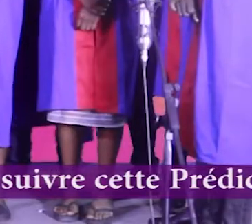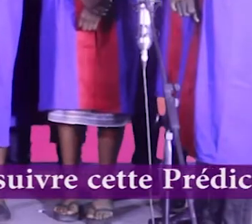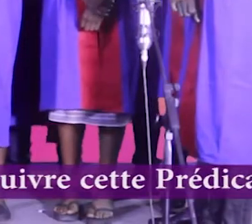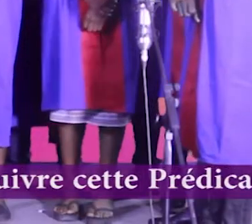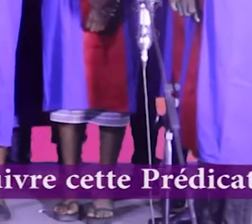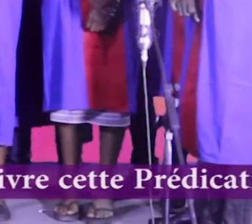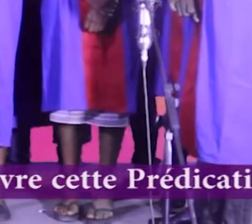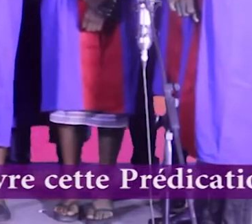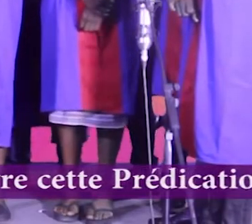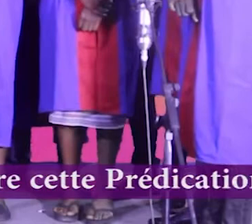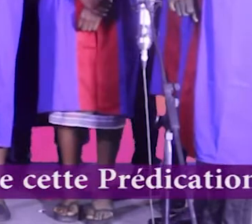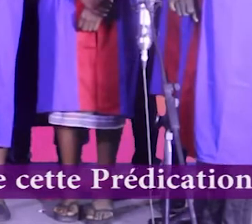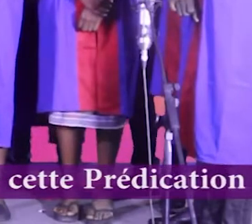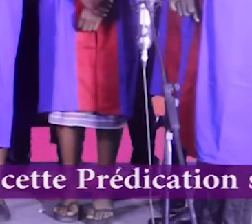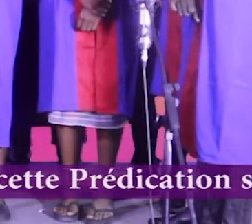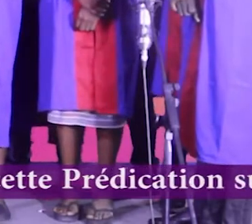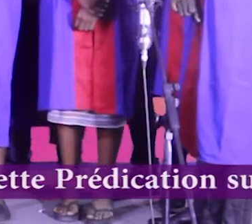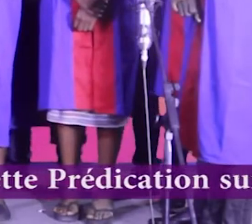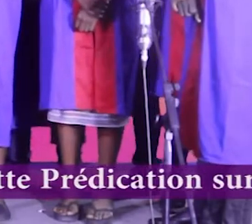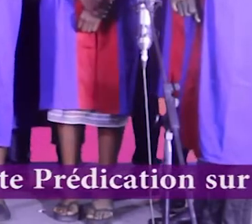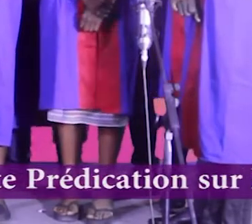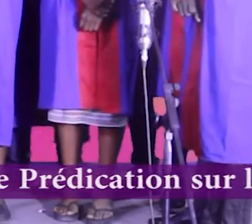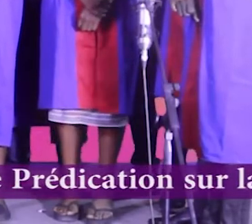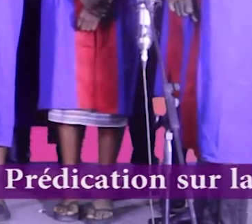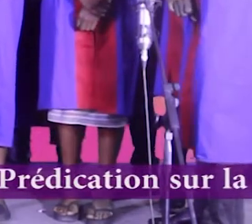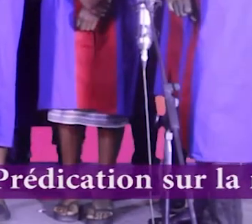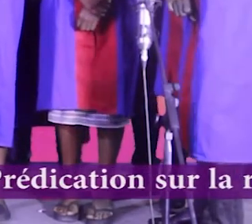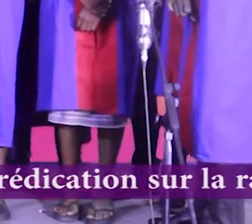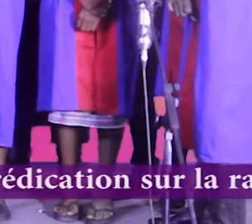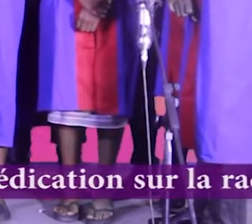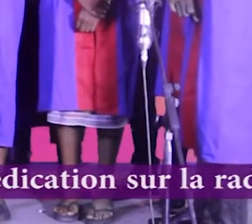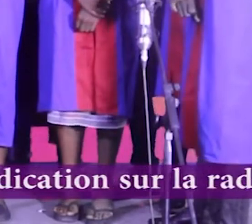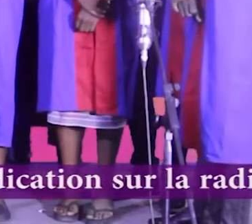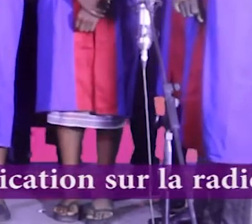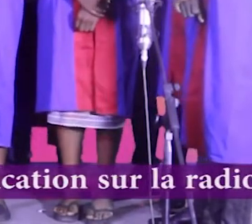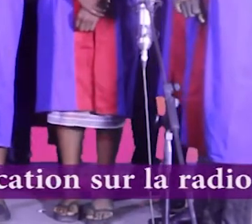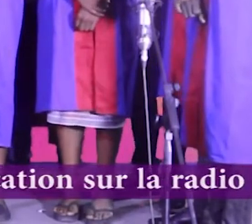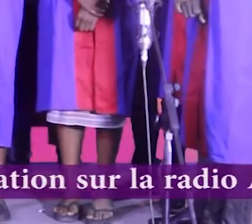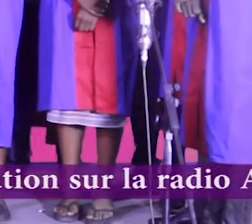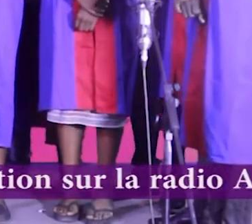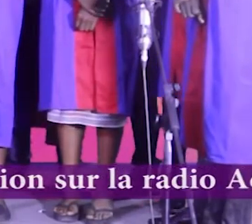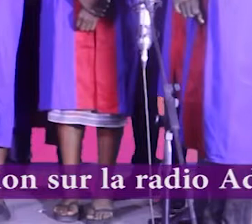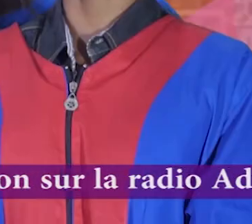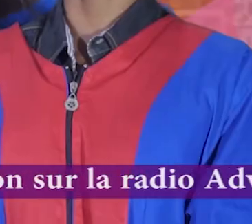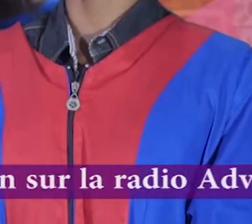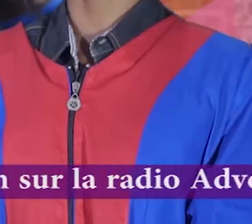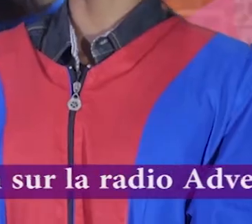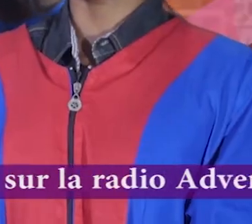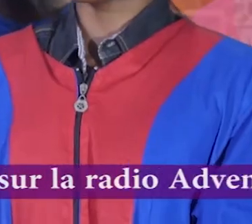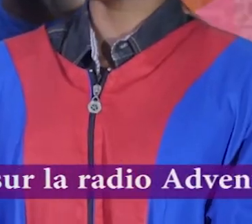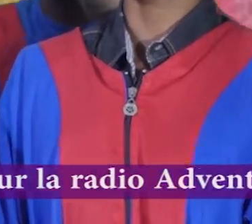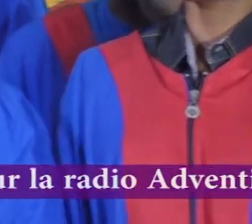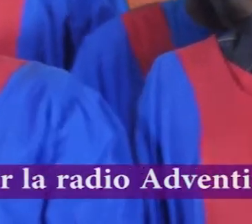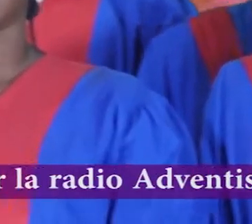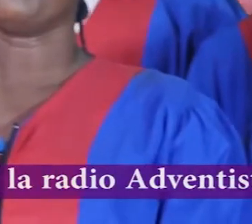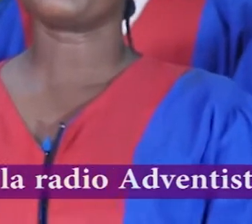ngai wayo onkolo na bongo oyei botimeli ngai pite na